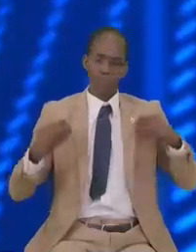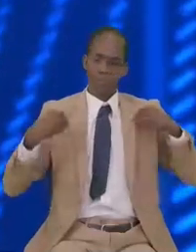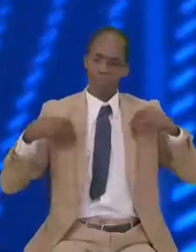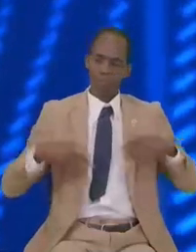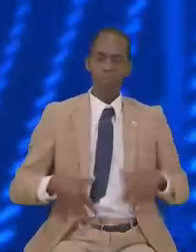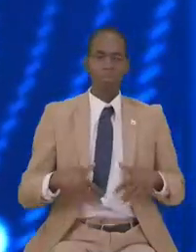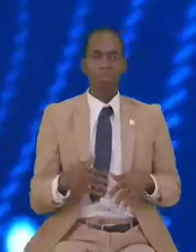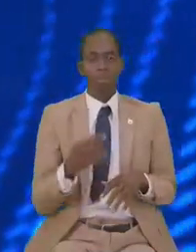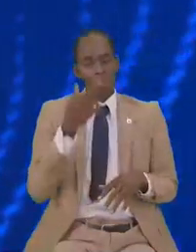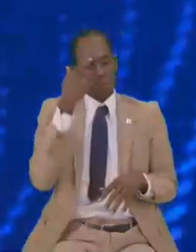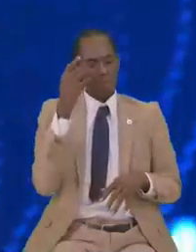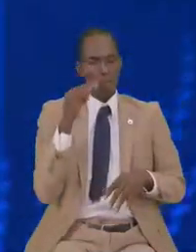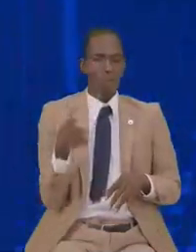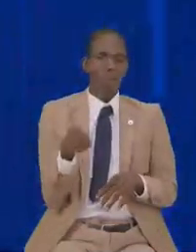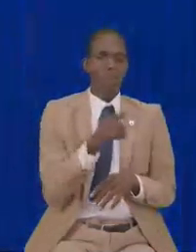Je n'ai plus de goût